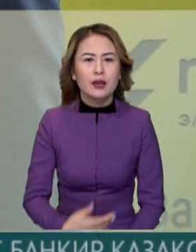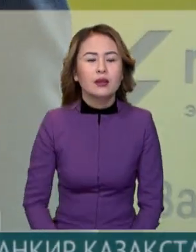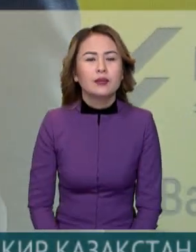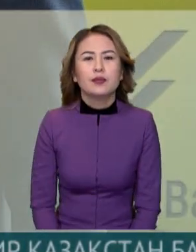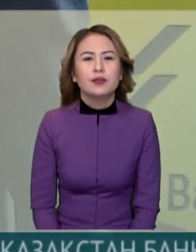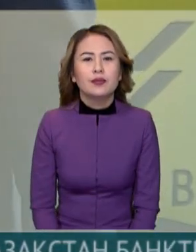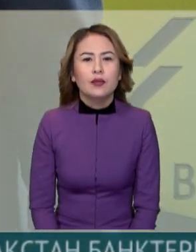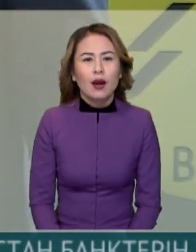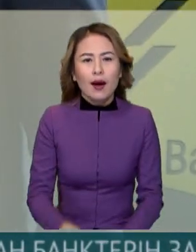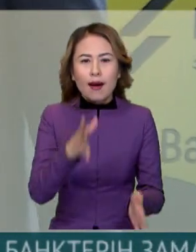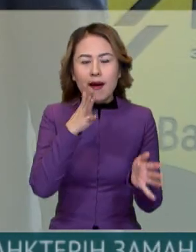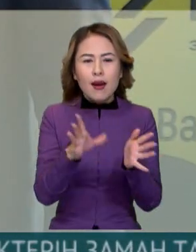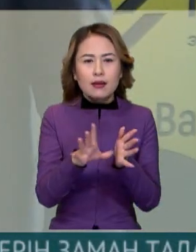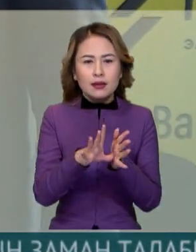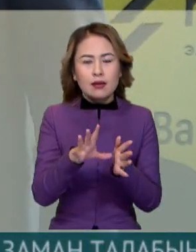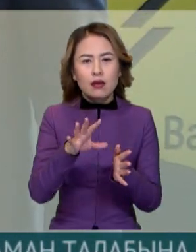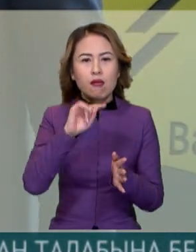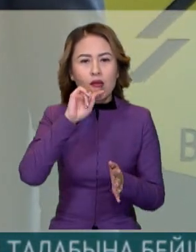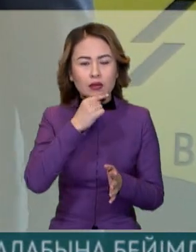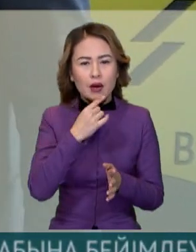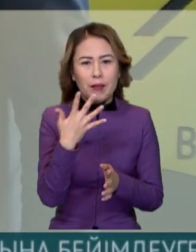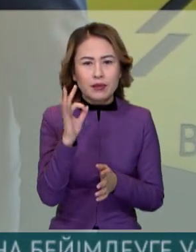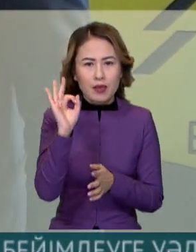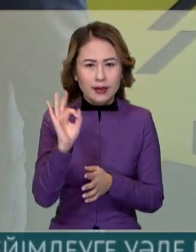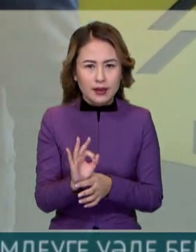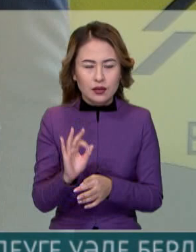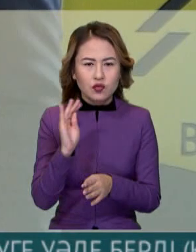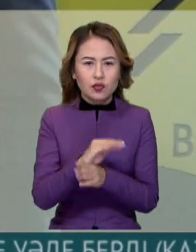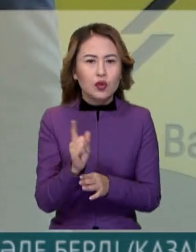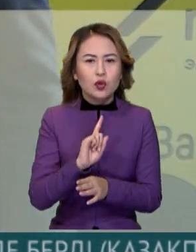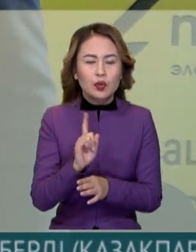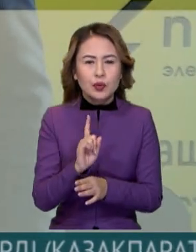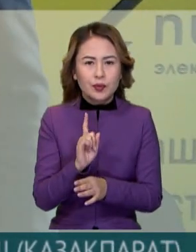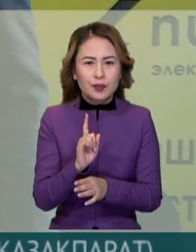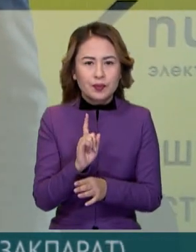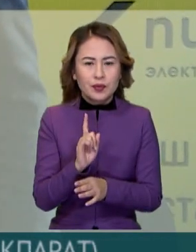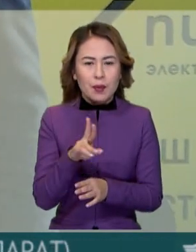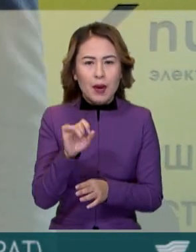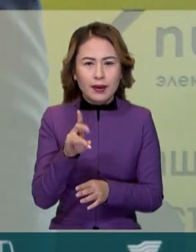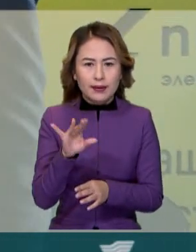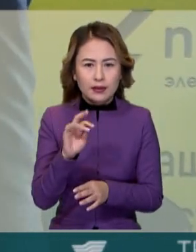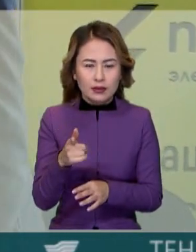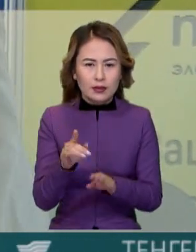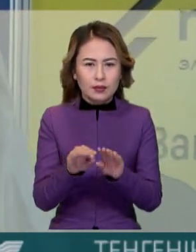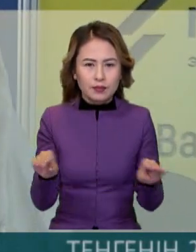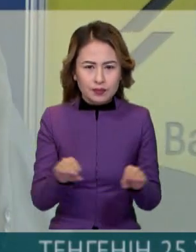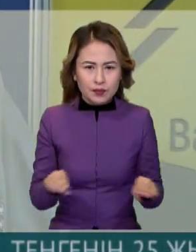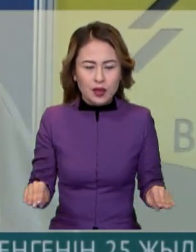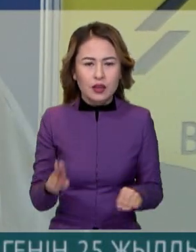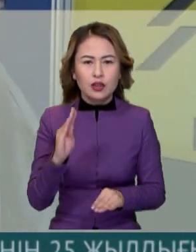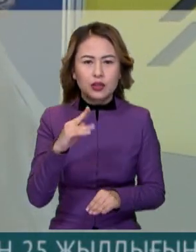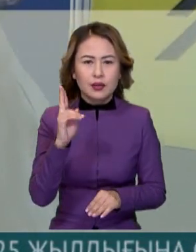энергиясын үнемдеуі 85% көрсетті. Бізде ол жаңағы паркинг, сонген